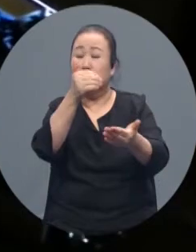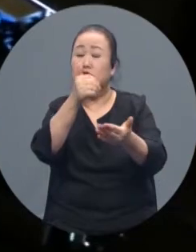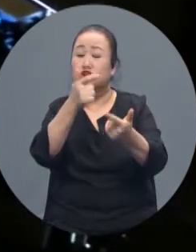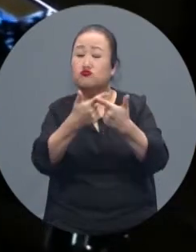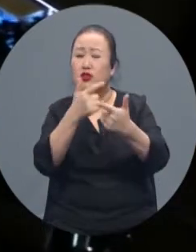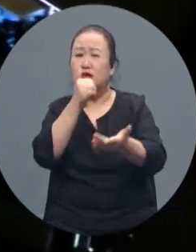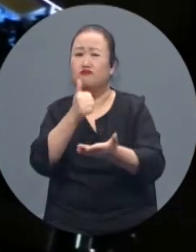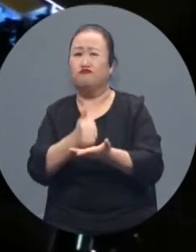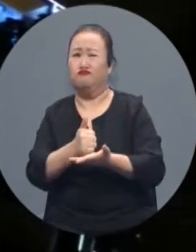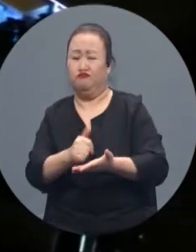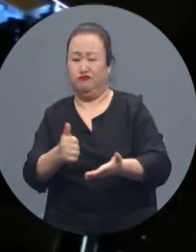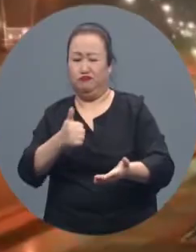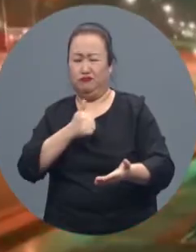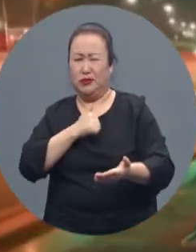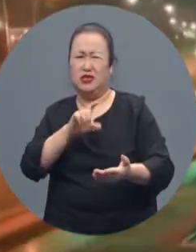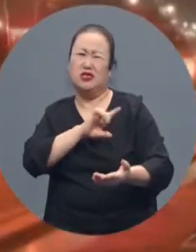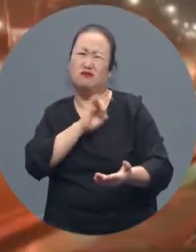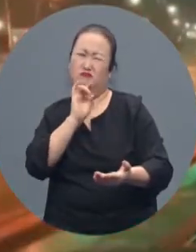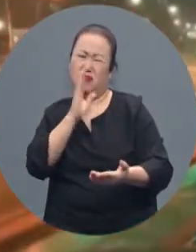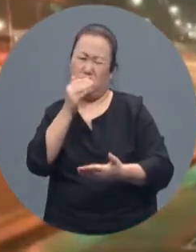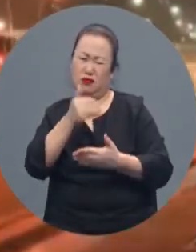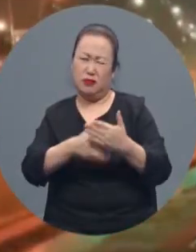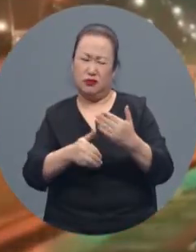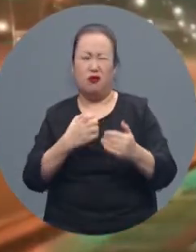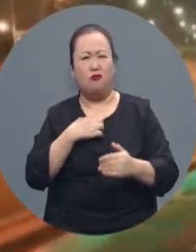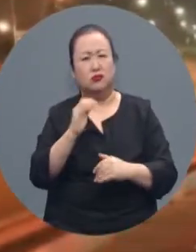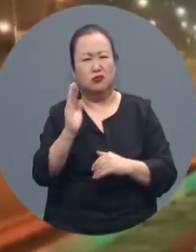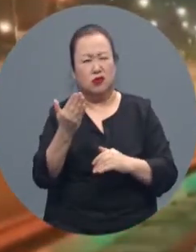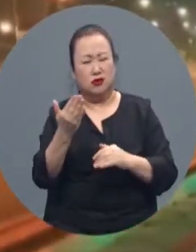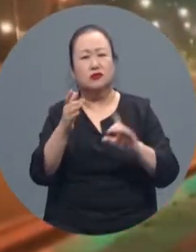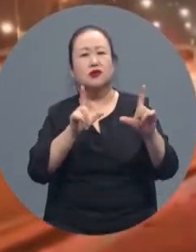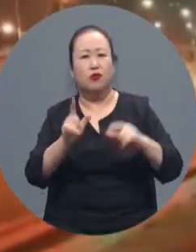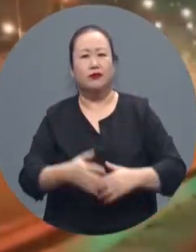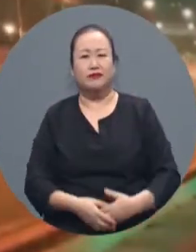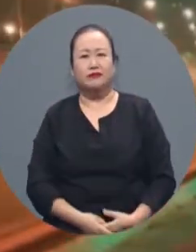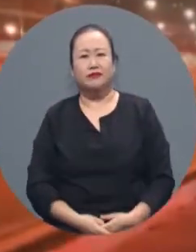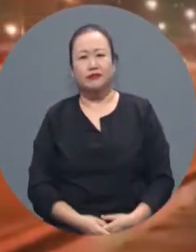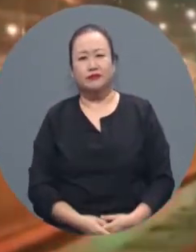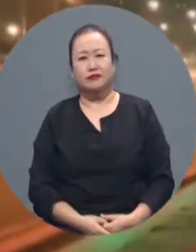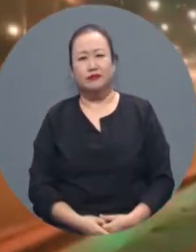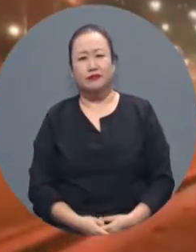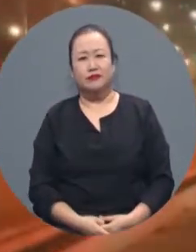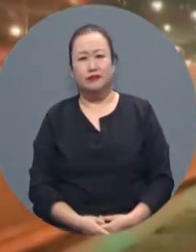이름뿐인 껍데기만 남을까 우려됩니다. MBC 뉴스 이두원입니다.